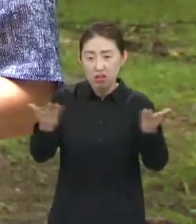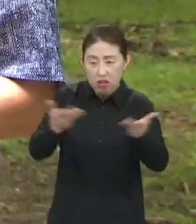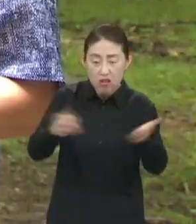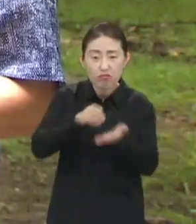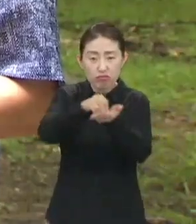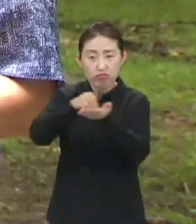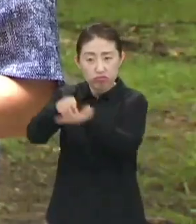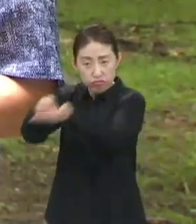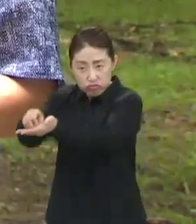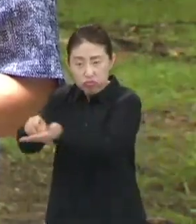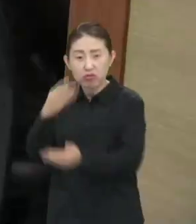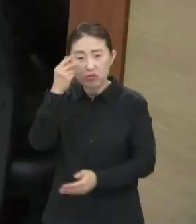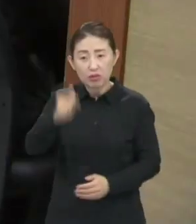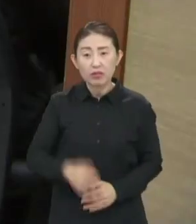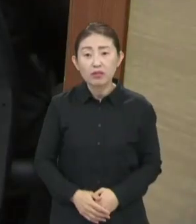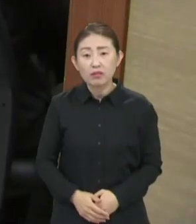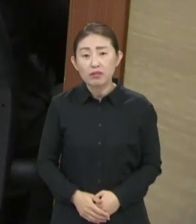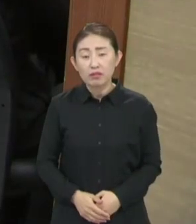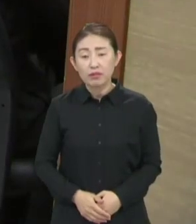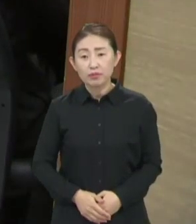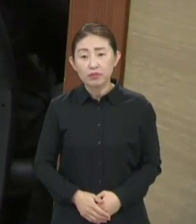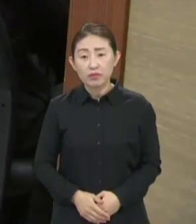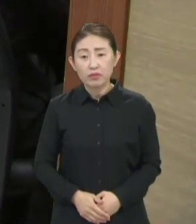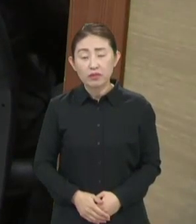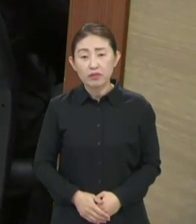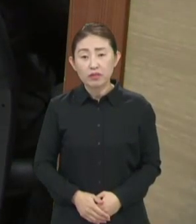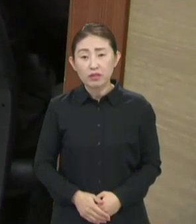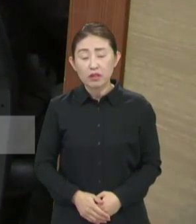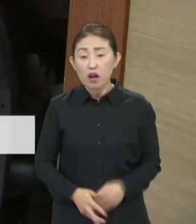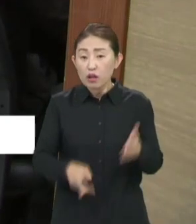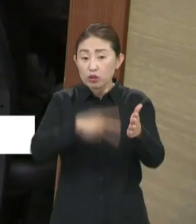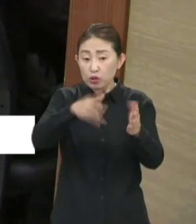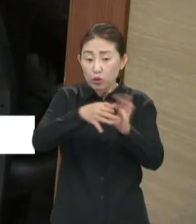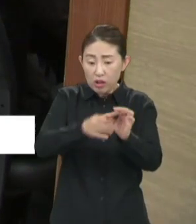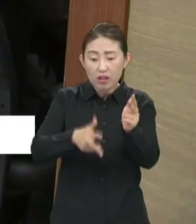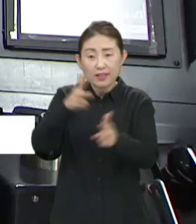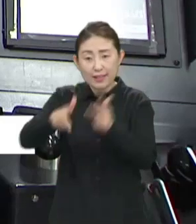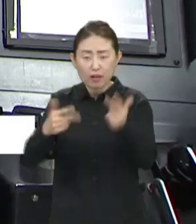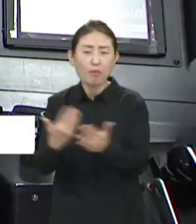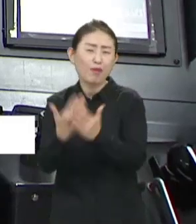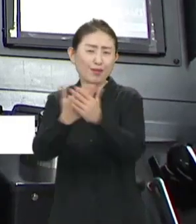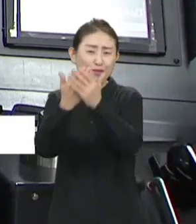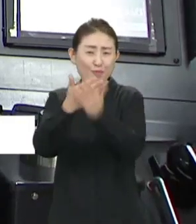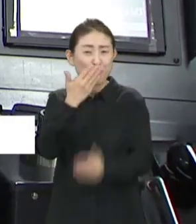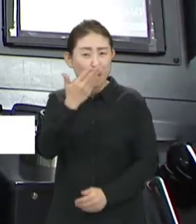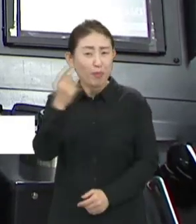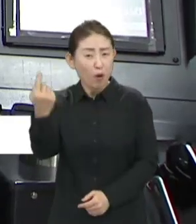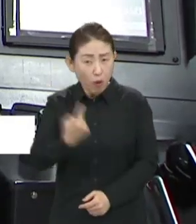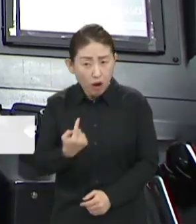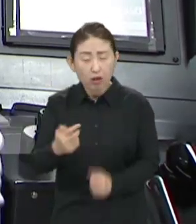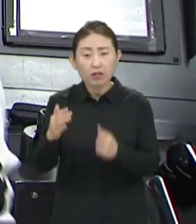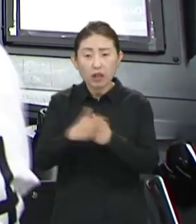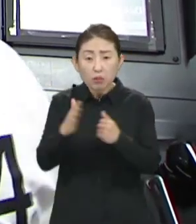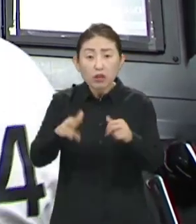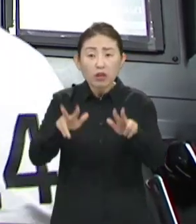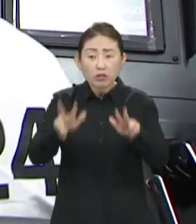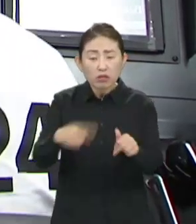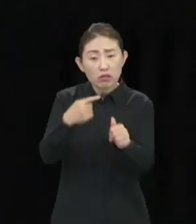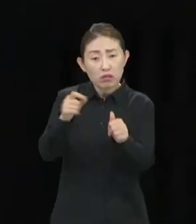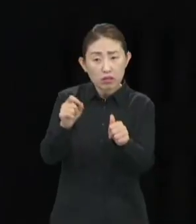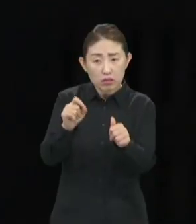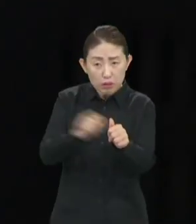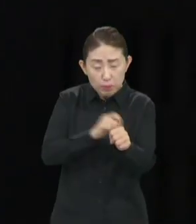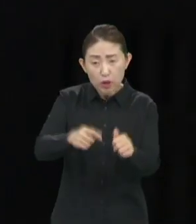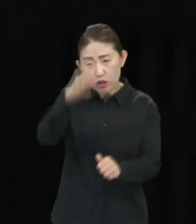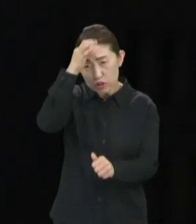큰 기여를 하게 될 전망입니다. 환경 친화적인 철도 산업의 발전과 맞물려 철도대학이 특성화를 통해